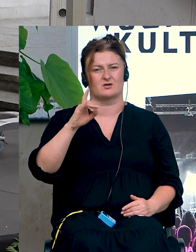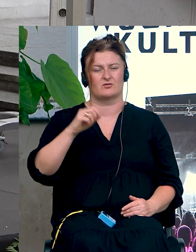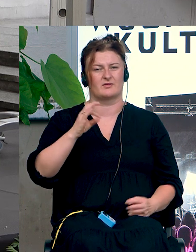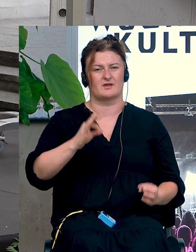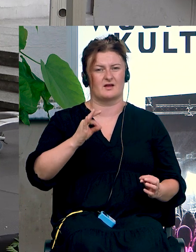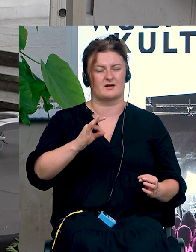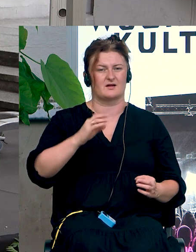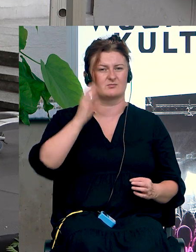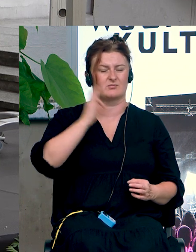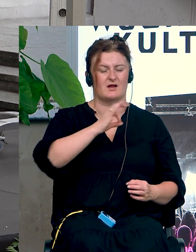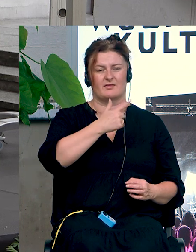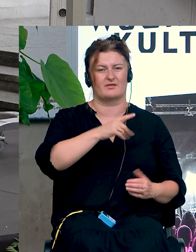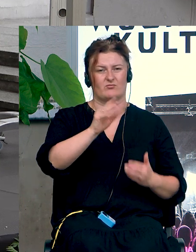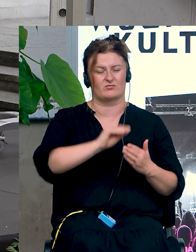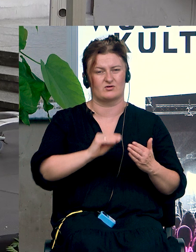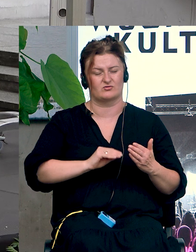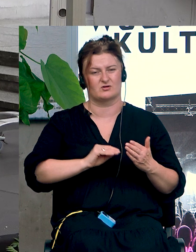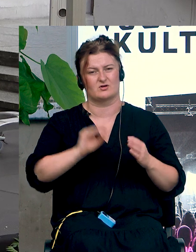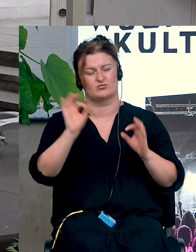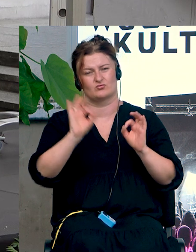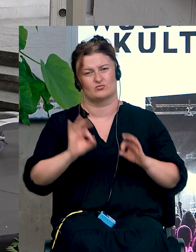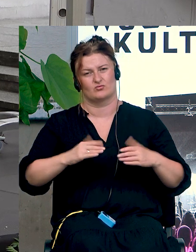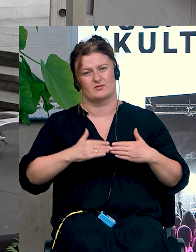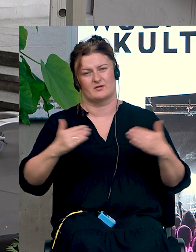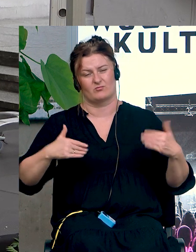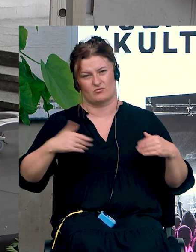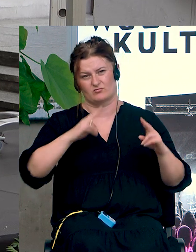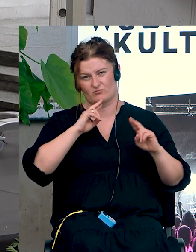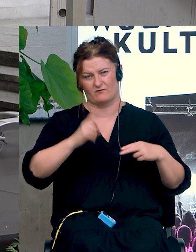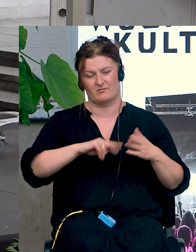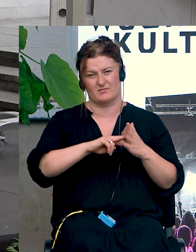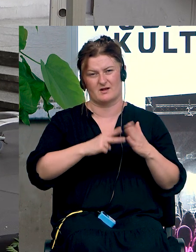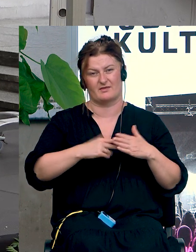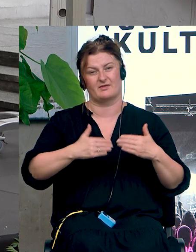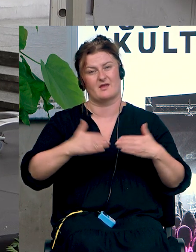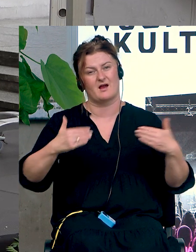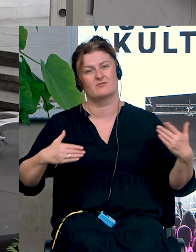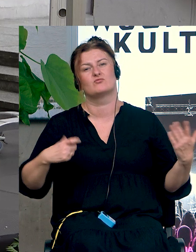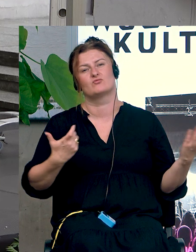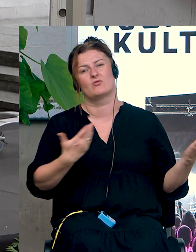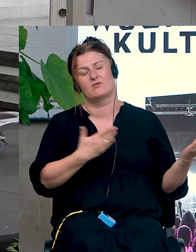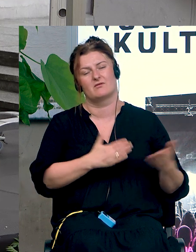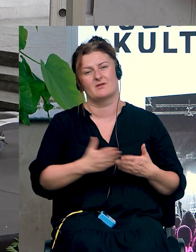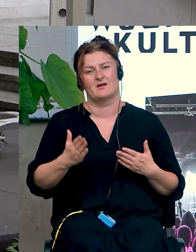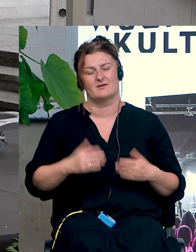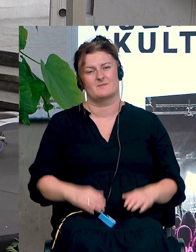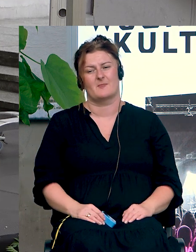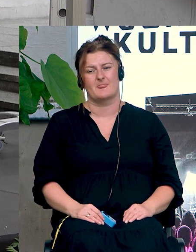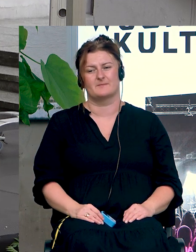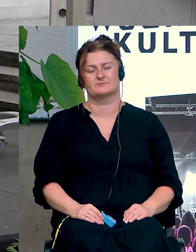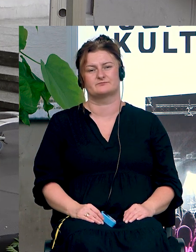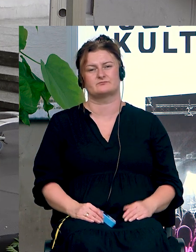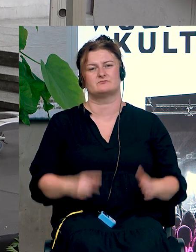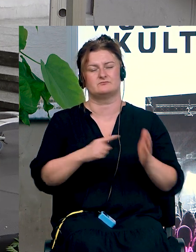пише штук, чи може є в планах до того вернутися? І що з театром? Останнє, що